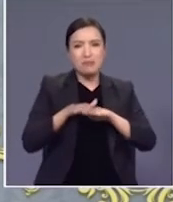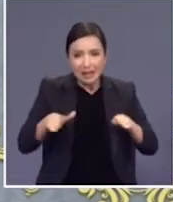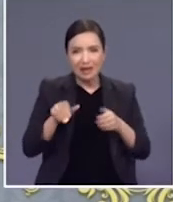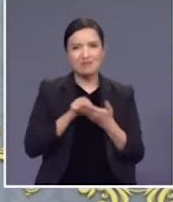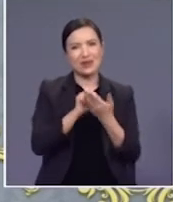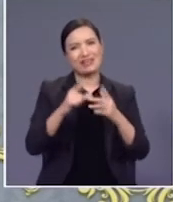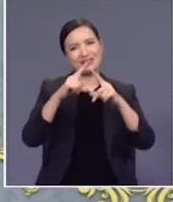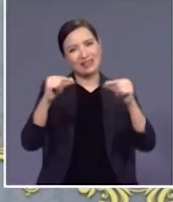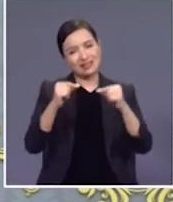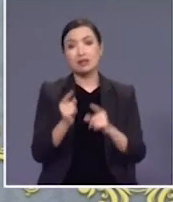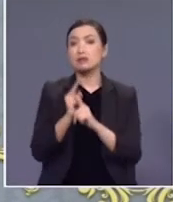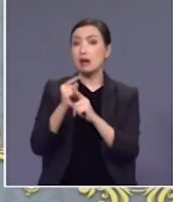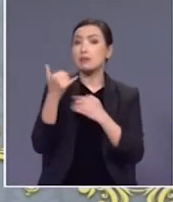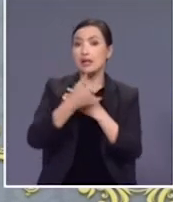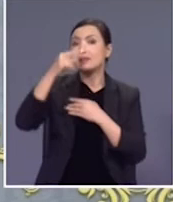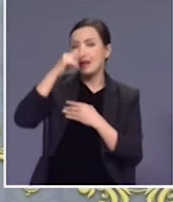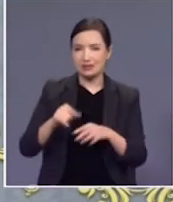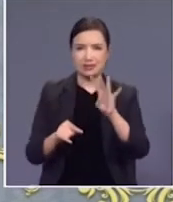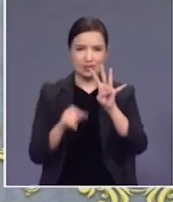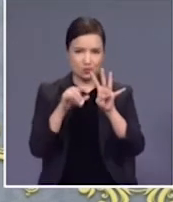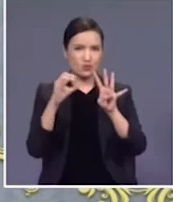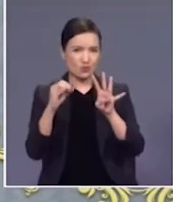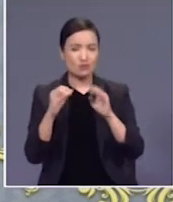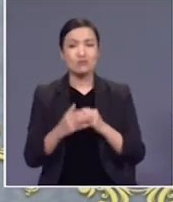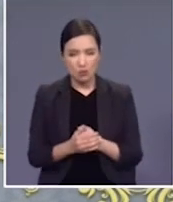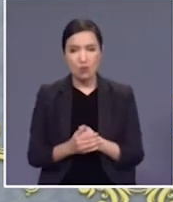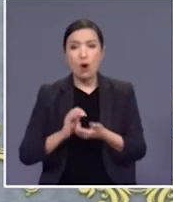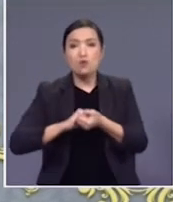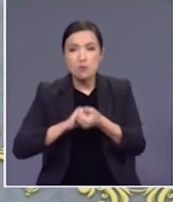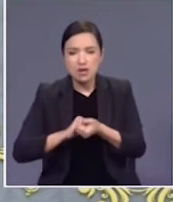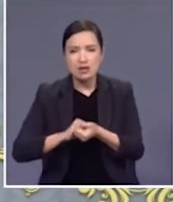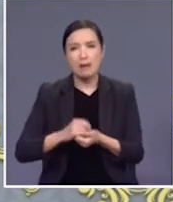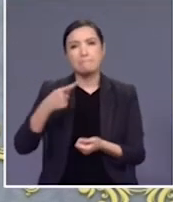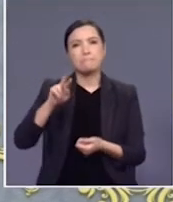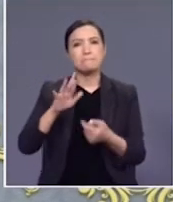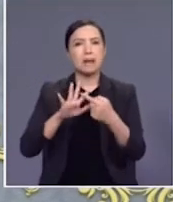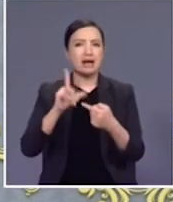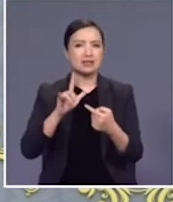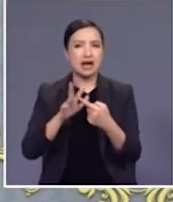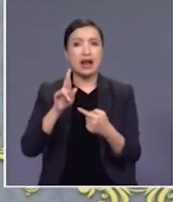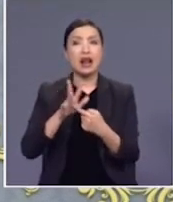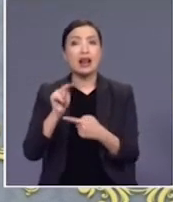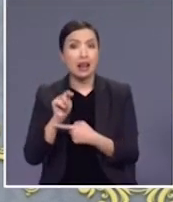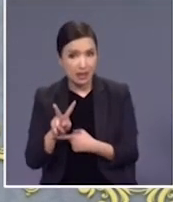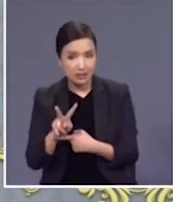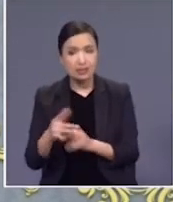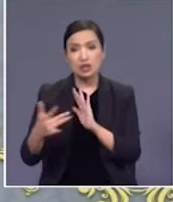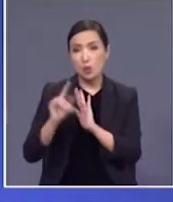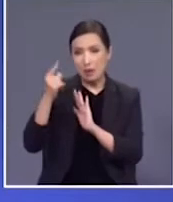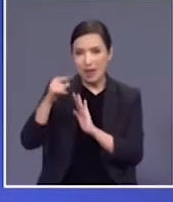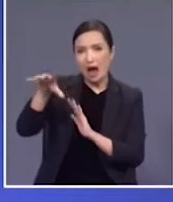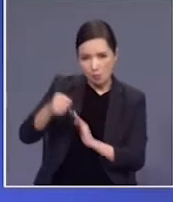แท็กซี่ตามนโยบายประเทศไทย 4.0 ภายใต้กลไกความร่วมมือประชารัฐโดยการนำเทคโนโลยีสมัยใหม่มาใช้ในการควบ